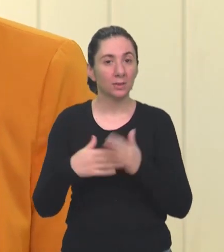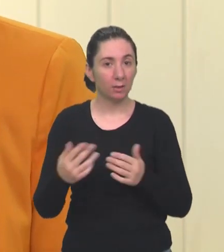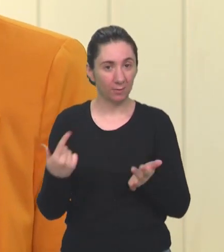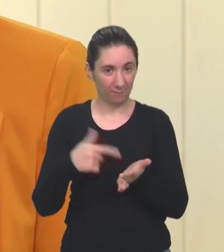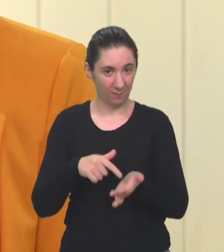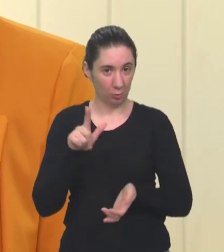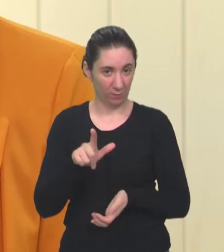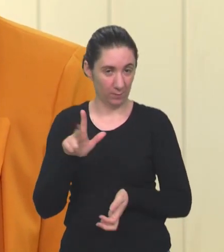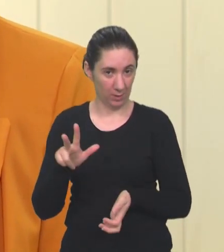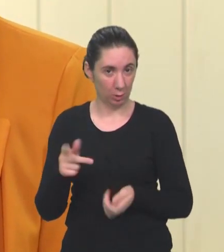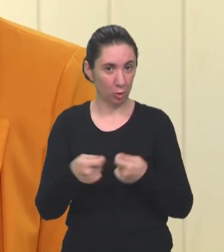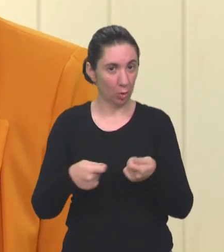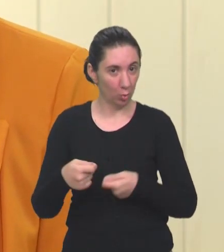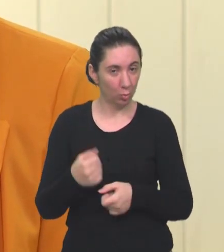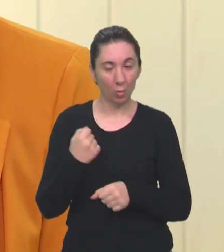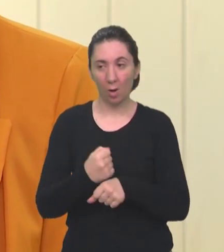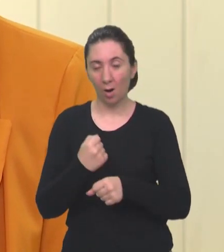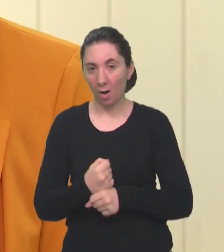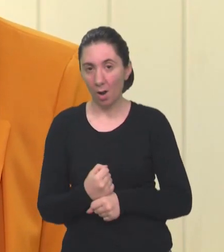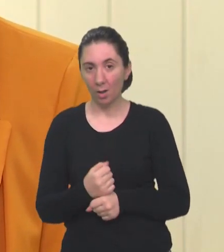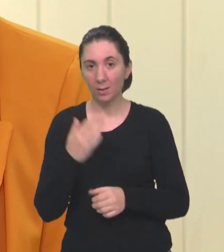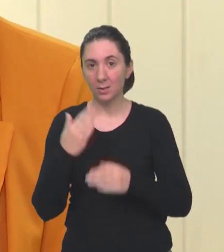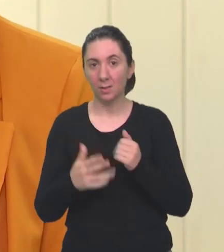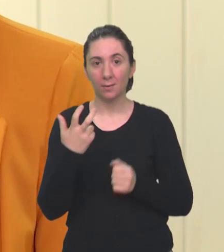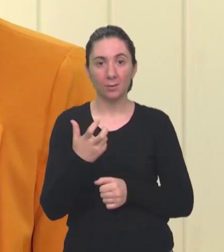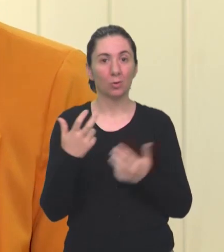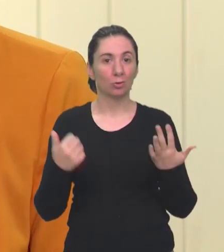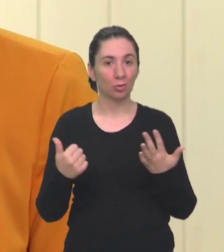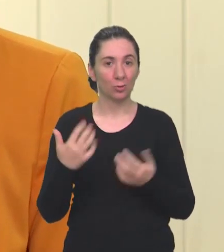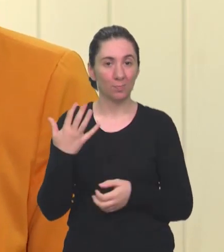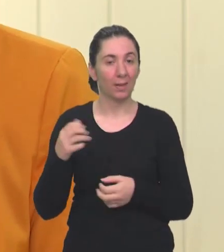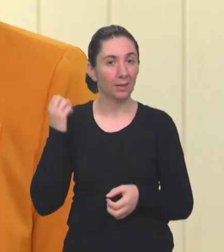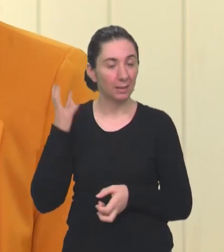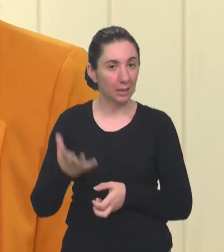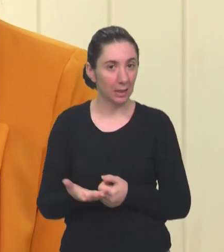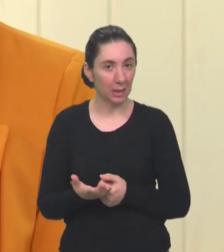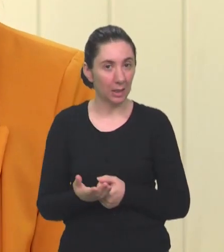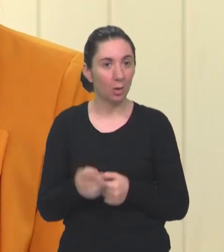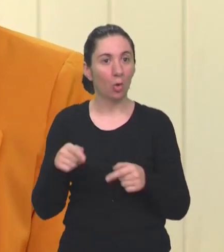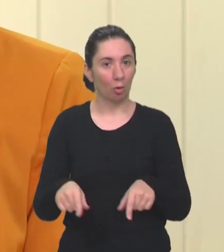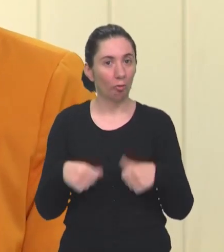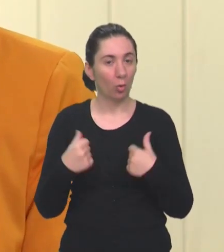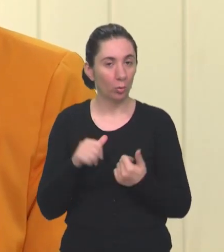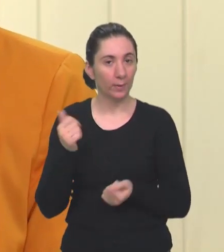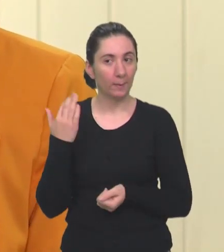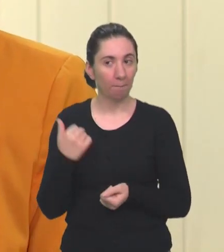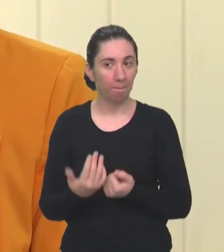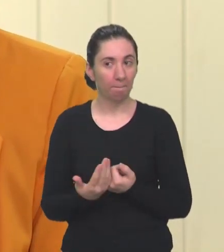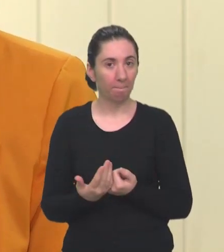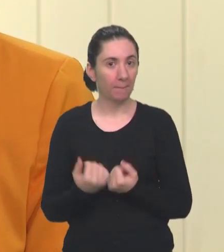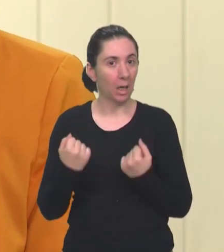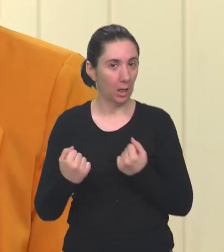zadovoljni sa udrugom, sa radom udruge u ovih zadnjih 365 dana? Pa ova je godina bila